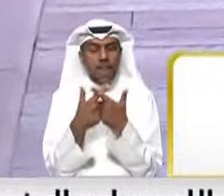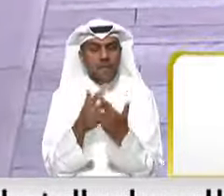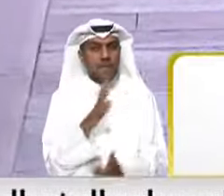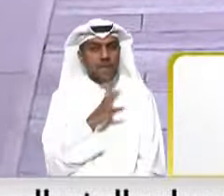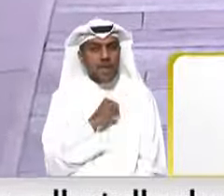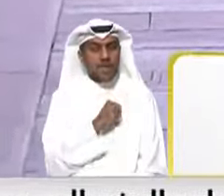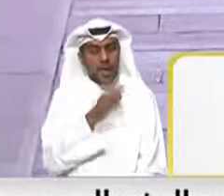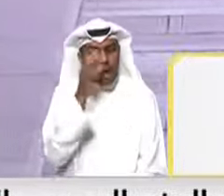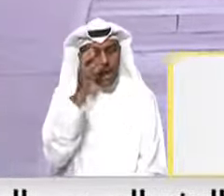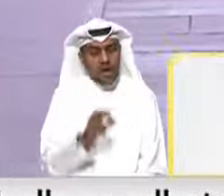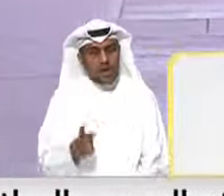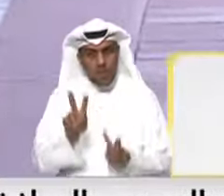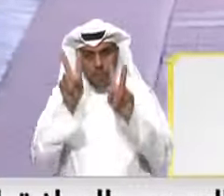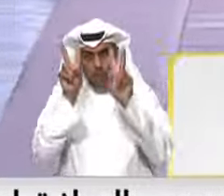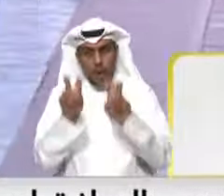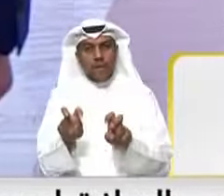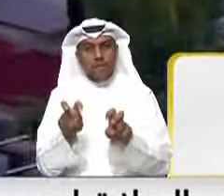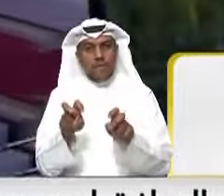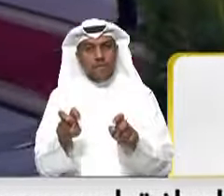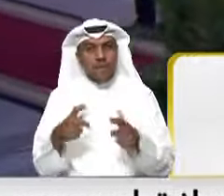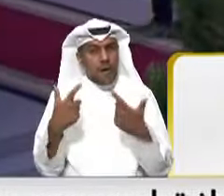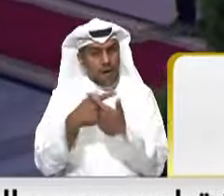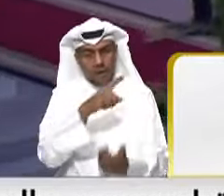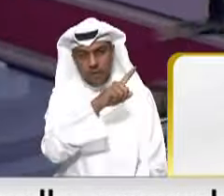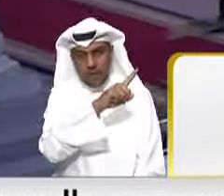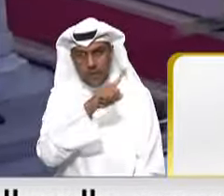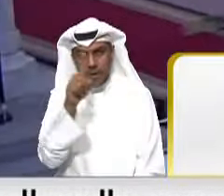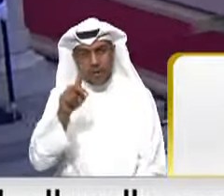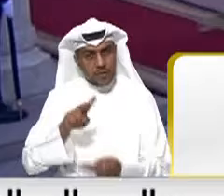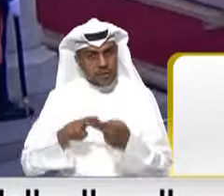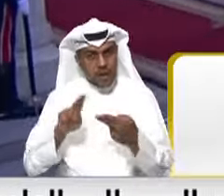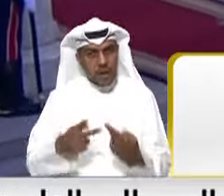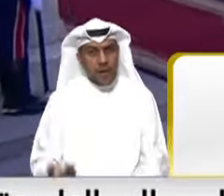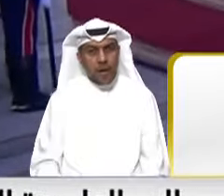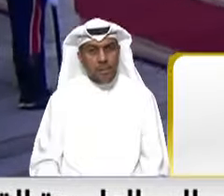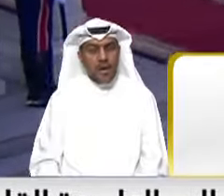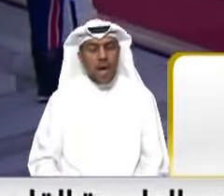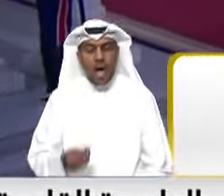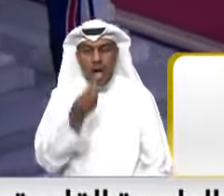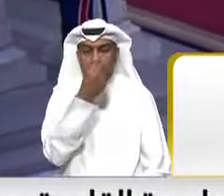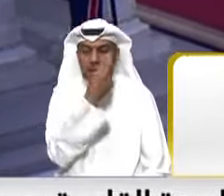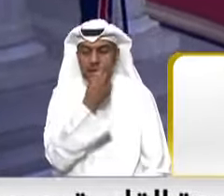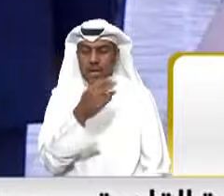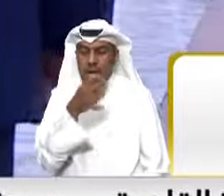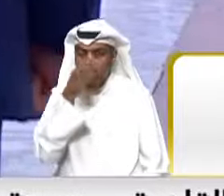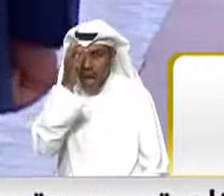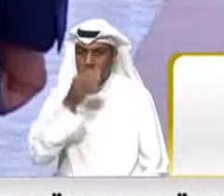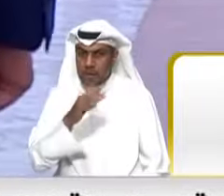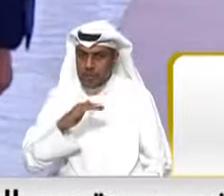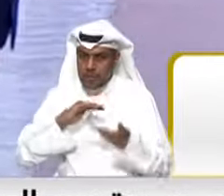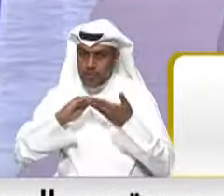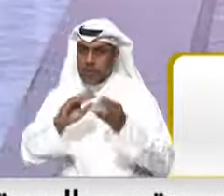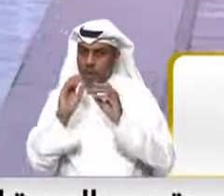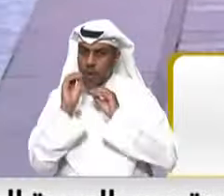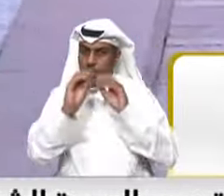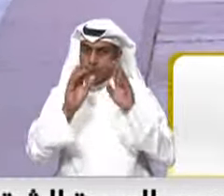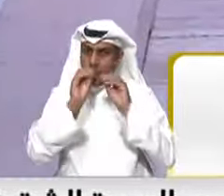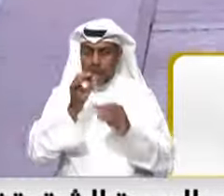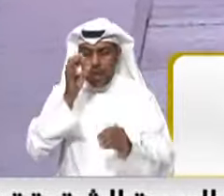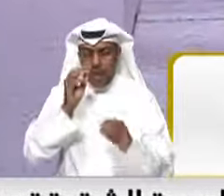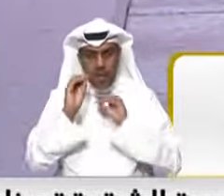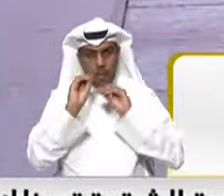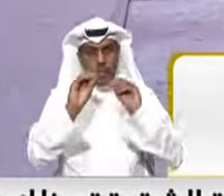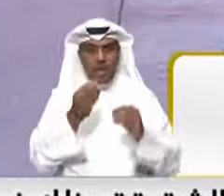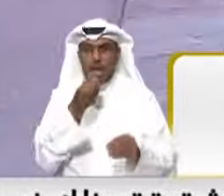والمستدام للمساعدات الإنسانية للشعب الفلسطيني في الأرض المحتلة، وتنفيذ قرارات مجلس الأمن ذات